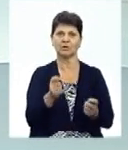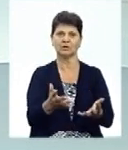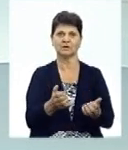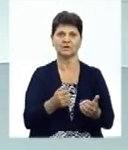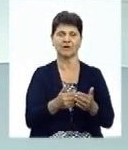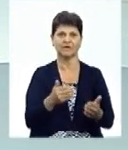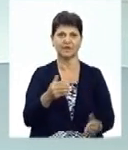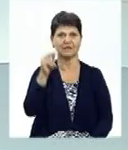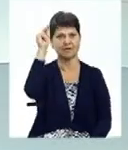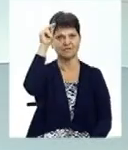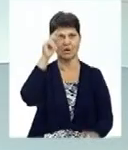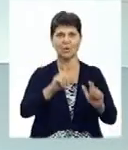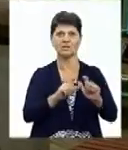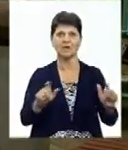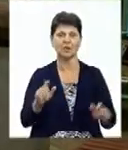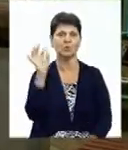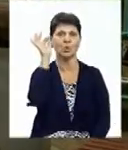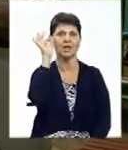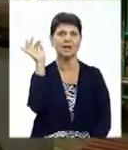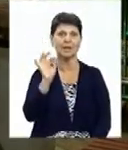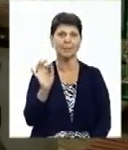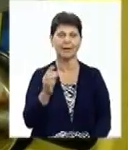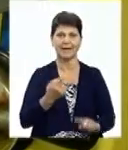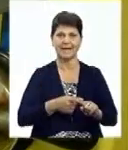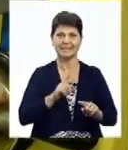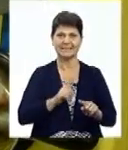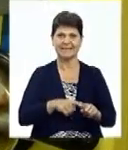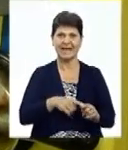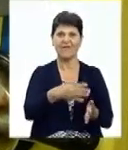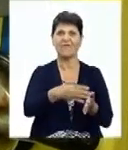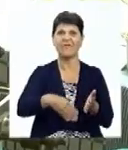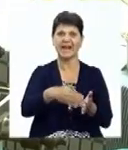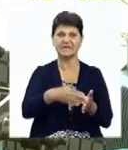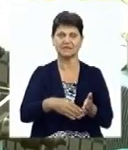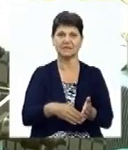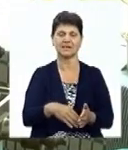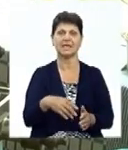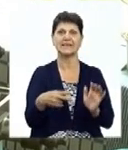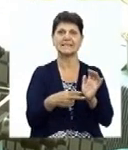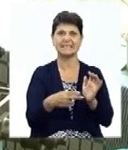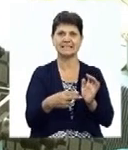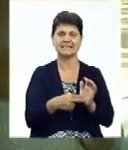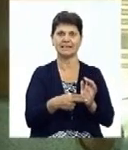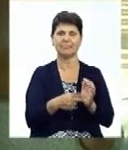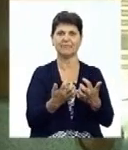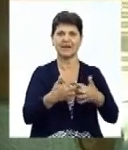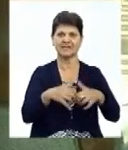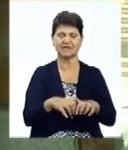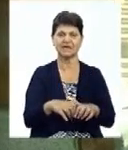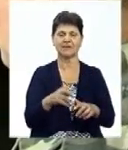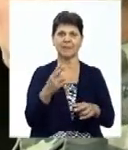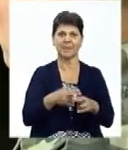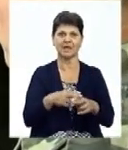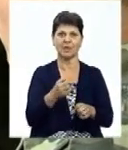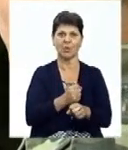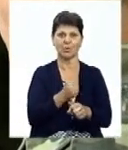закладу Німеччини. Це фрезерний верстат. 7 верстатів для металообробки привезли до Вінниці з